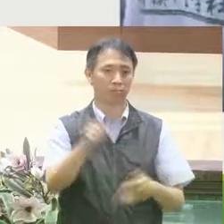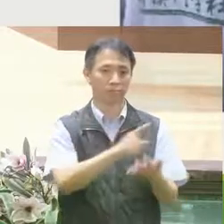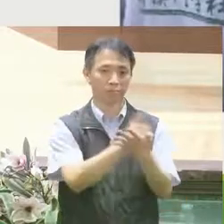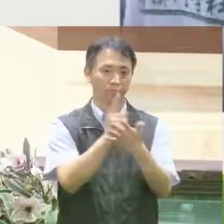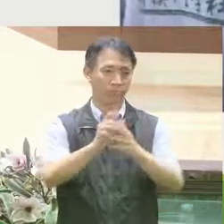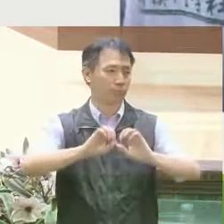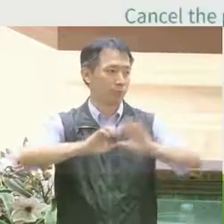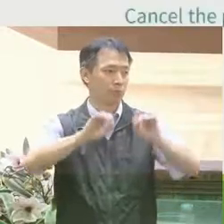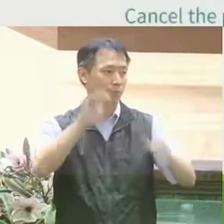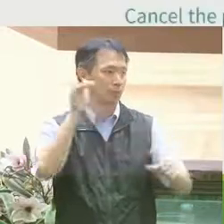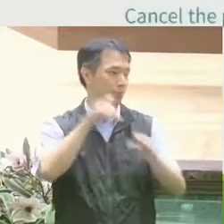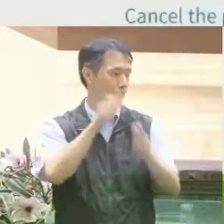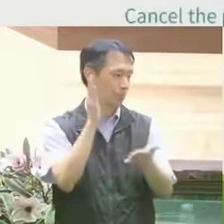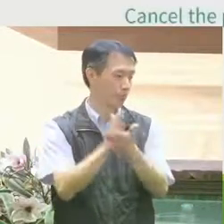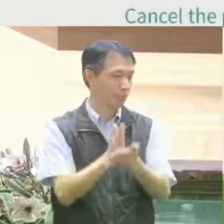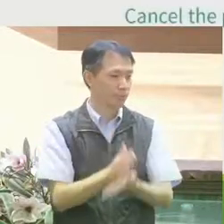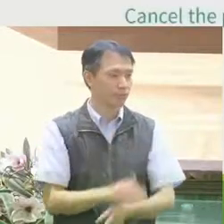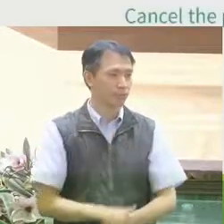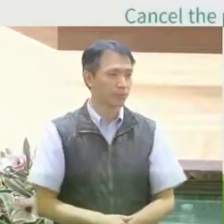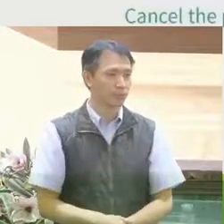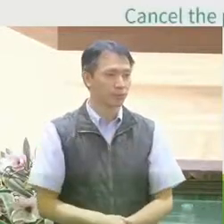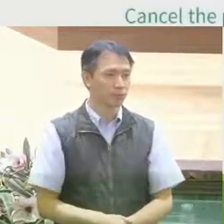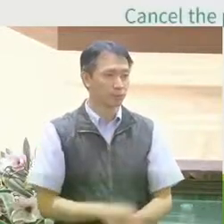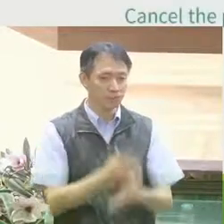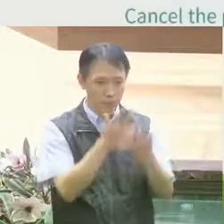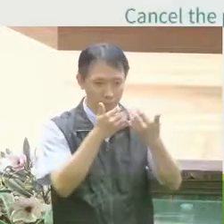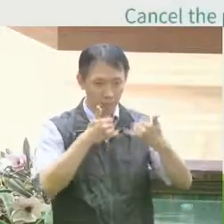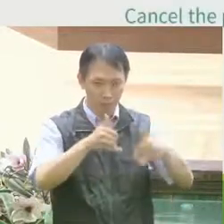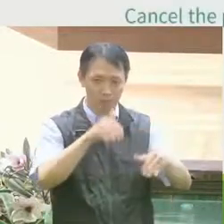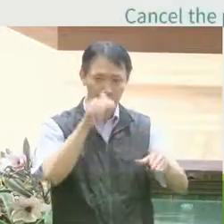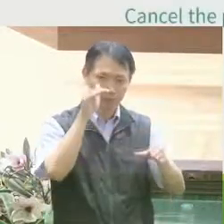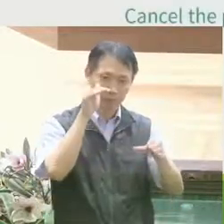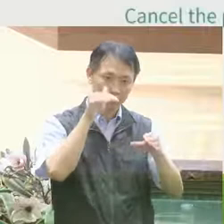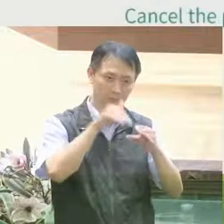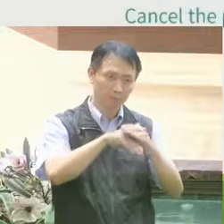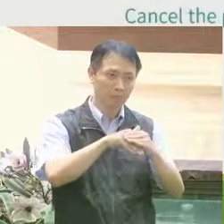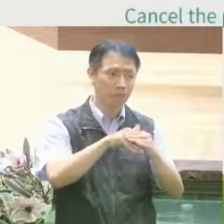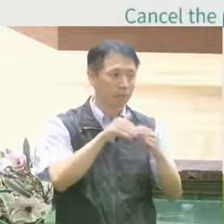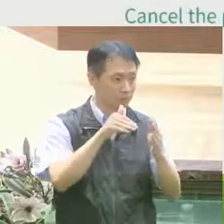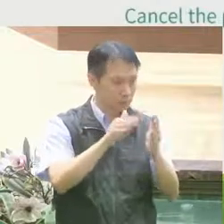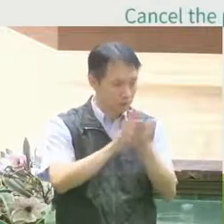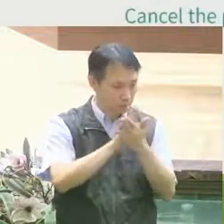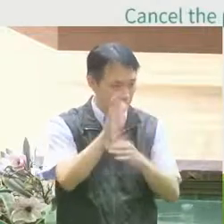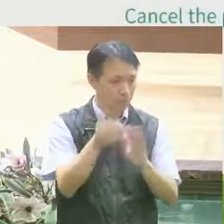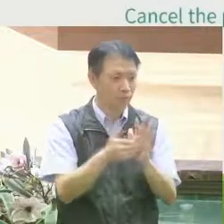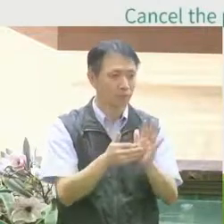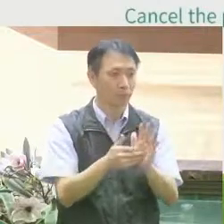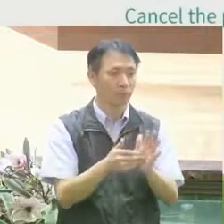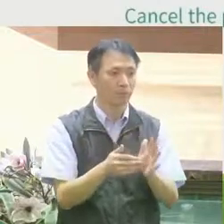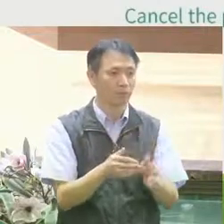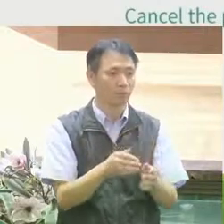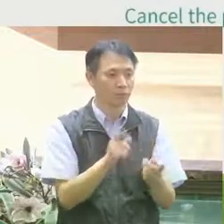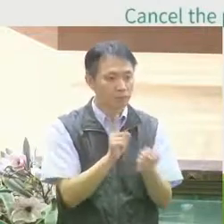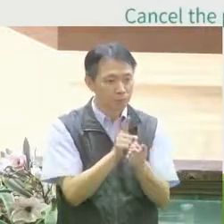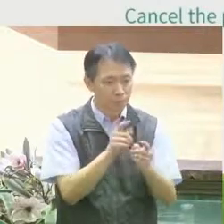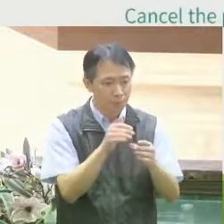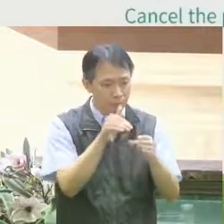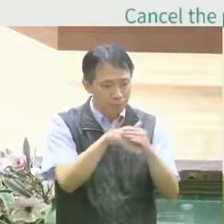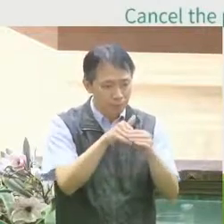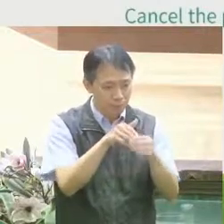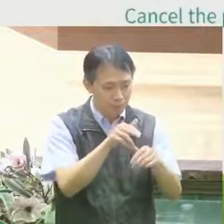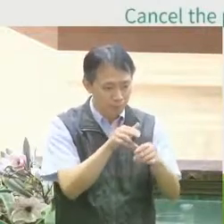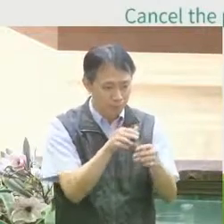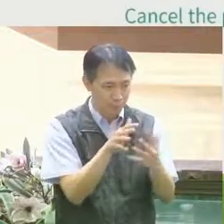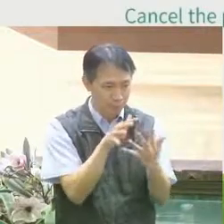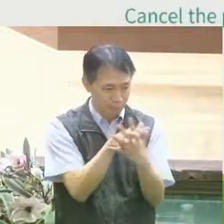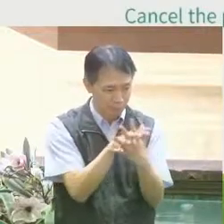传借站。虽然网上投票算顺利进行，对投票城市的攻击也停止